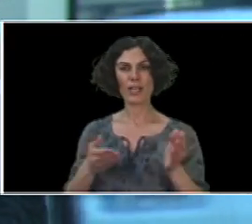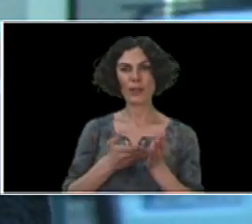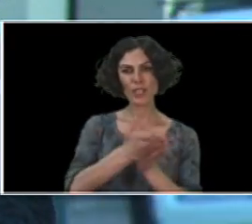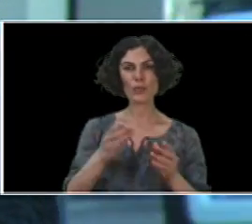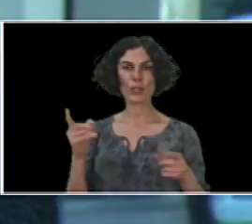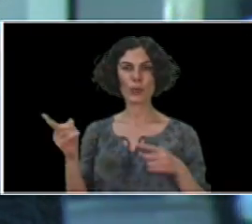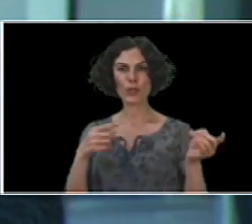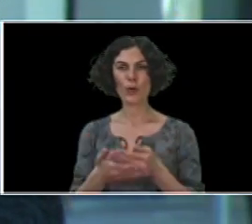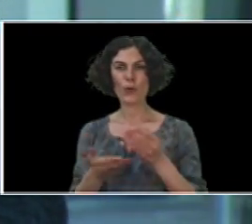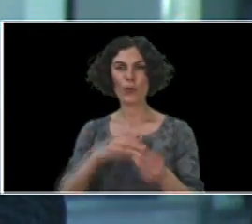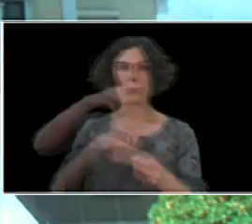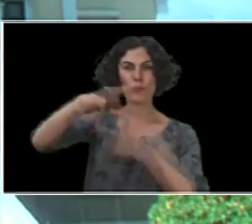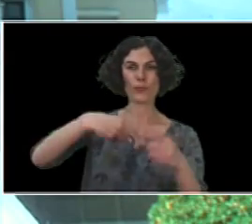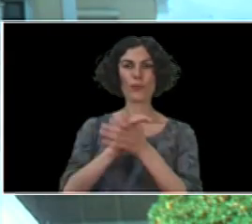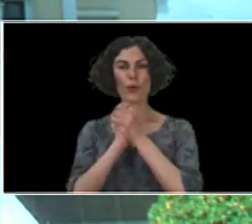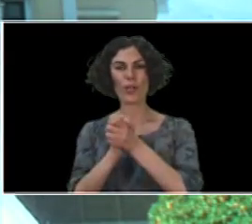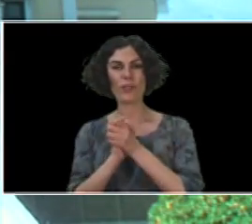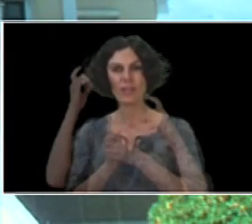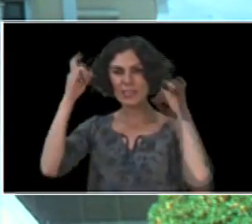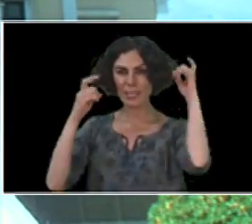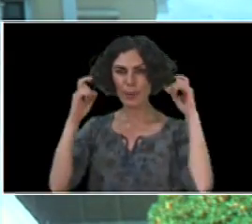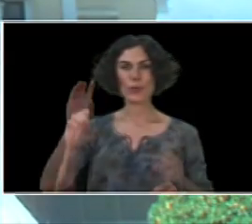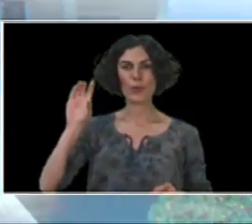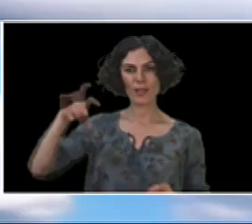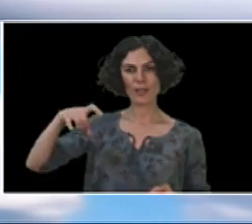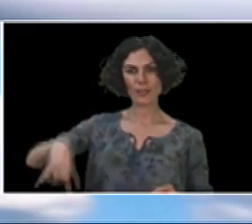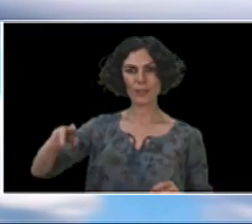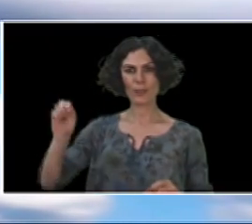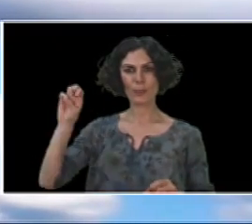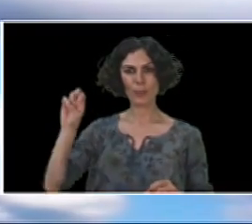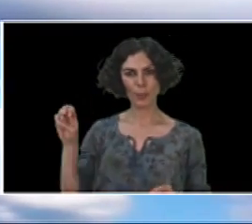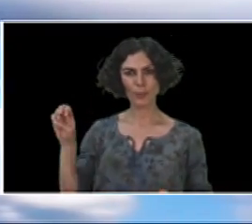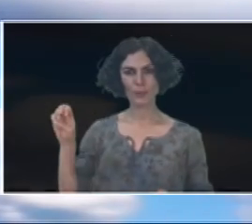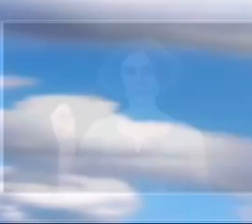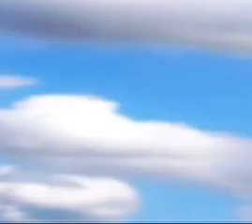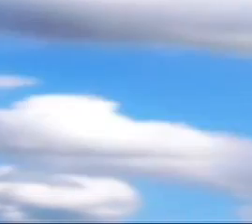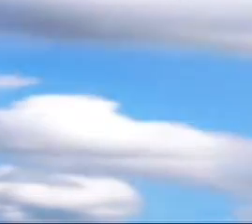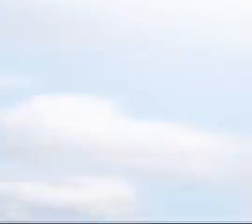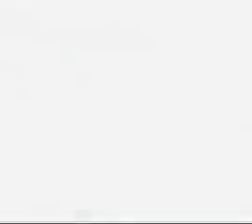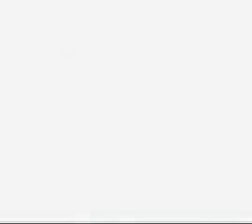Δικαιοσύνη, αλληλεγγύη, ελευθερία. Σκέψου ΕΠΑΜ.